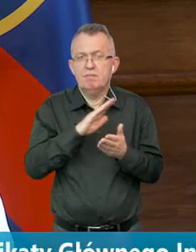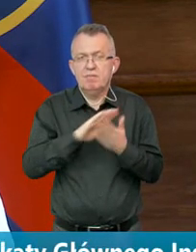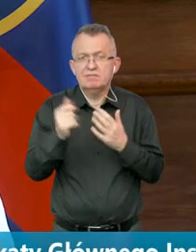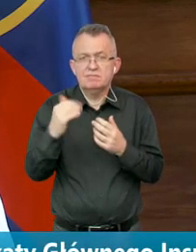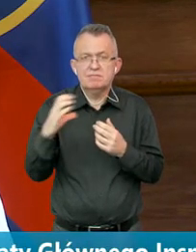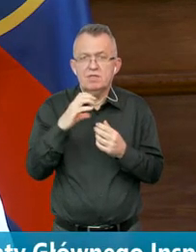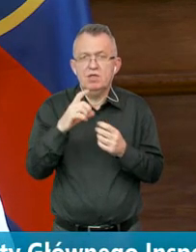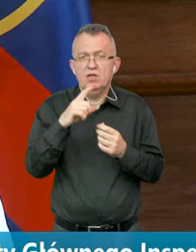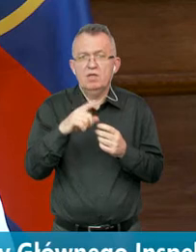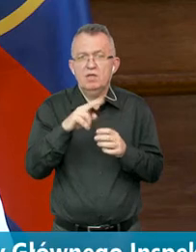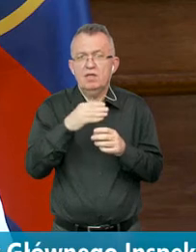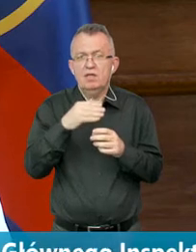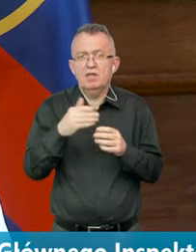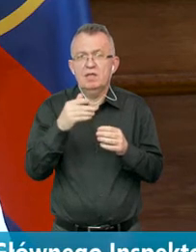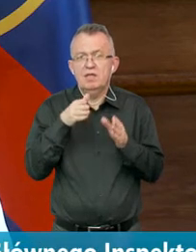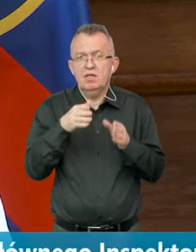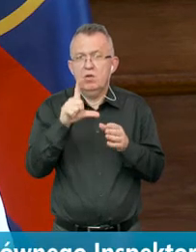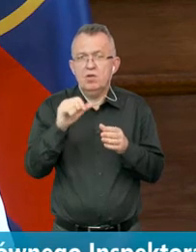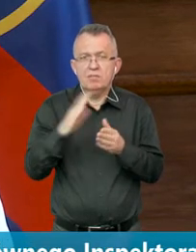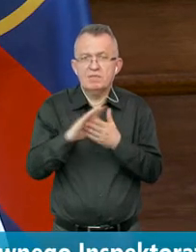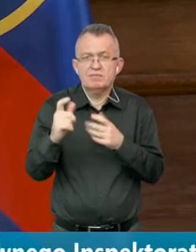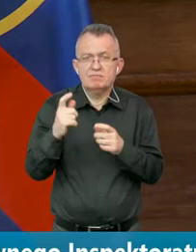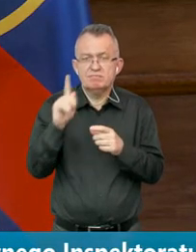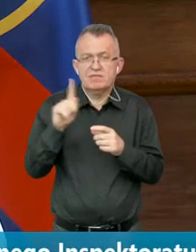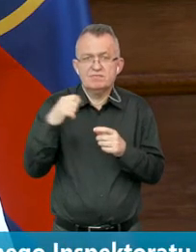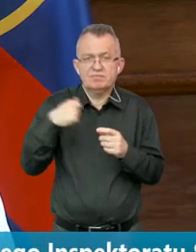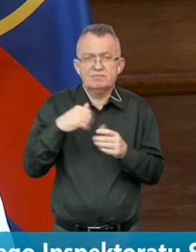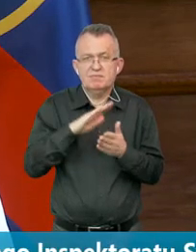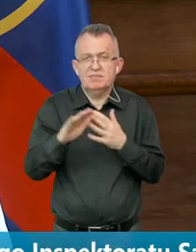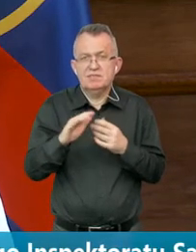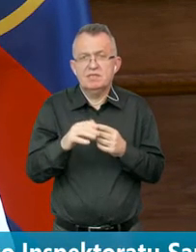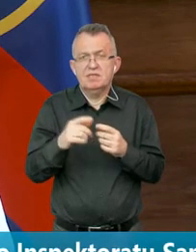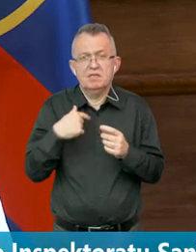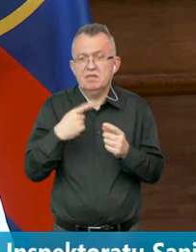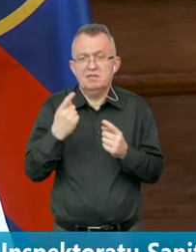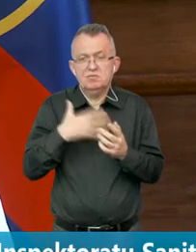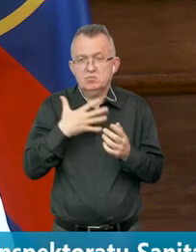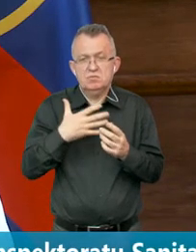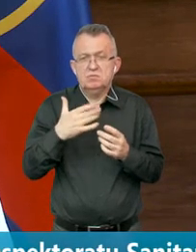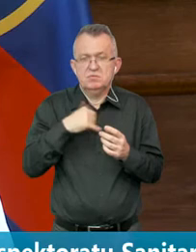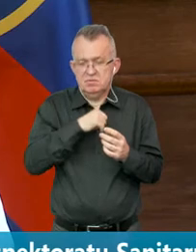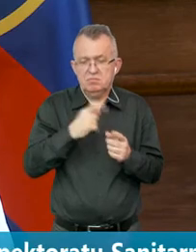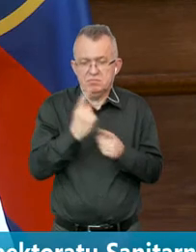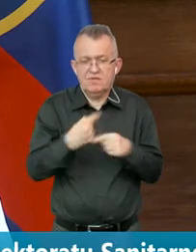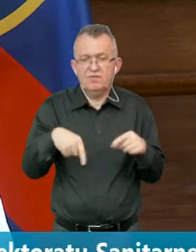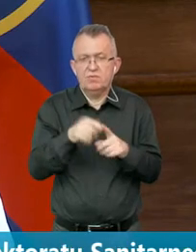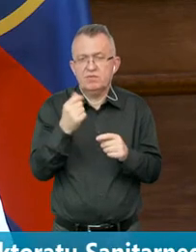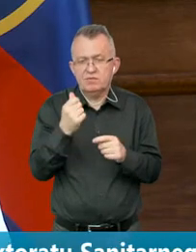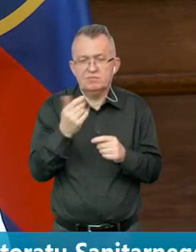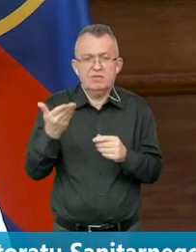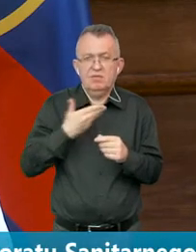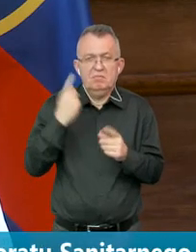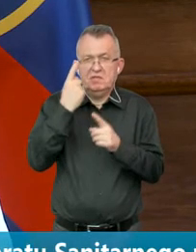z Rządowego Funduszu Inwestycji Lokalnych? No, panie Patryku, nie zakładaliśmy dofinansowania, więc musimy sobie